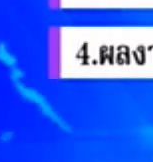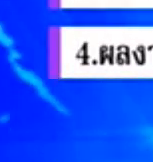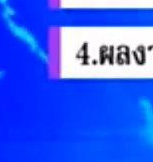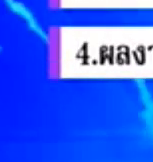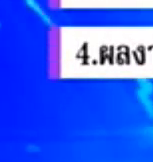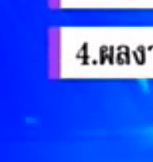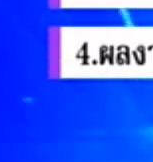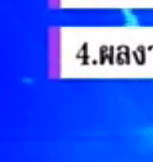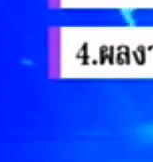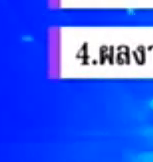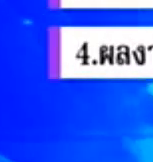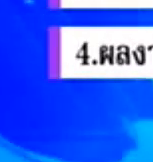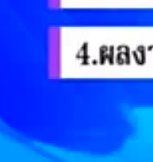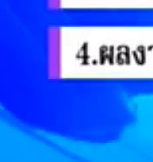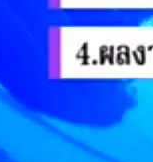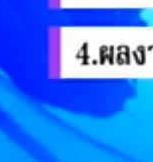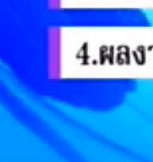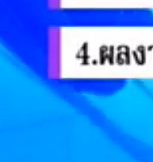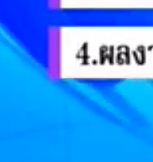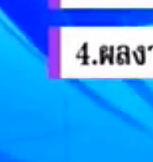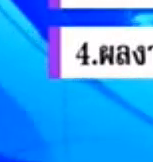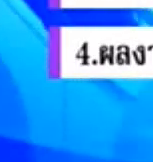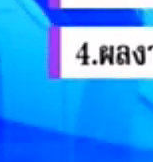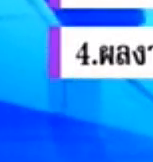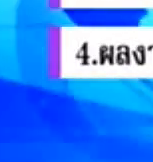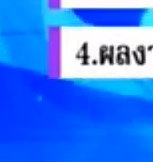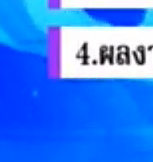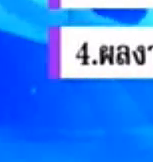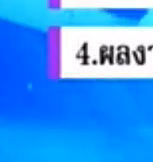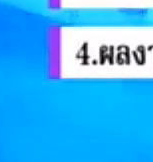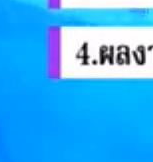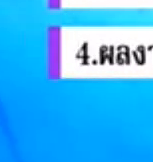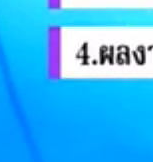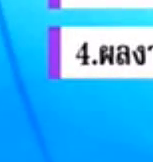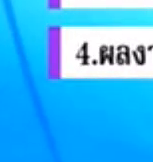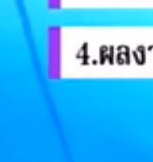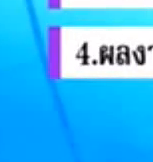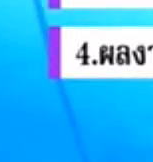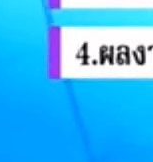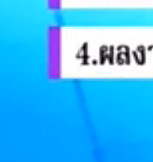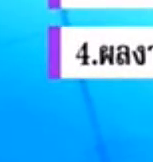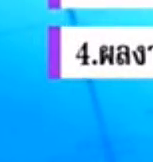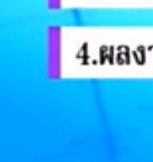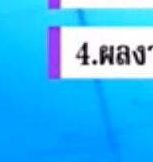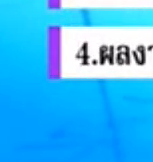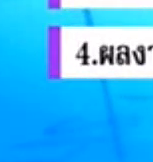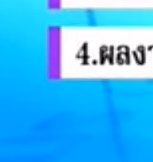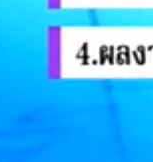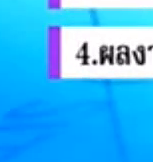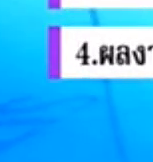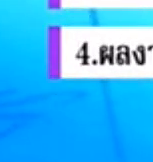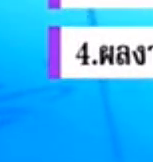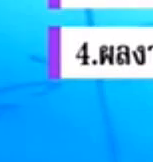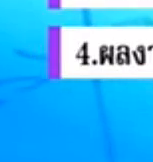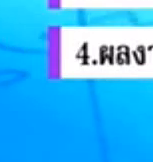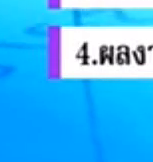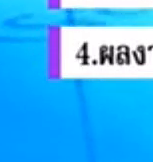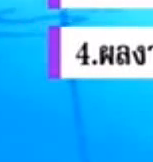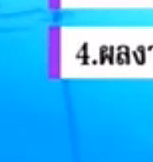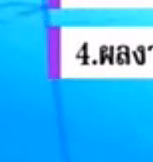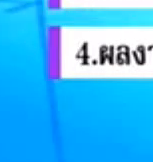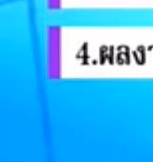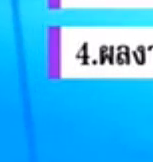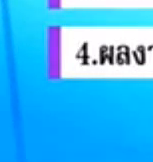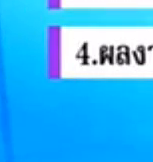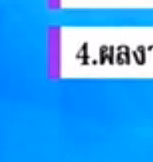บว่าจากคะแนนเต็ม10ความตั้งใจในการทำงานของนายกรัฐมนตรีนั้นได้คะแนนไป 7.9 นะคะความจริงใจของรัฐบ